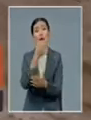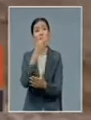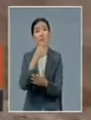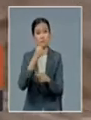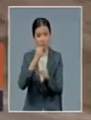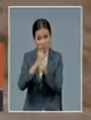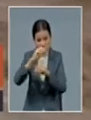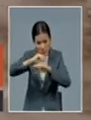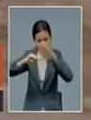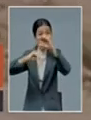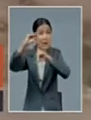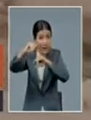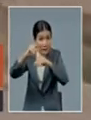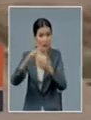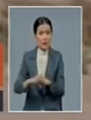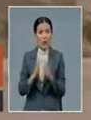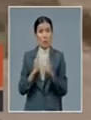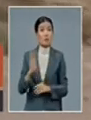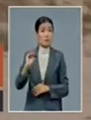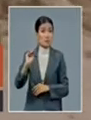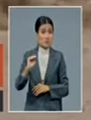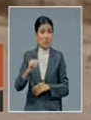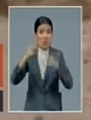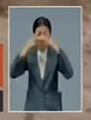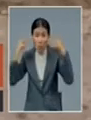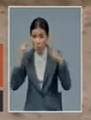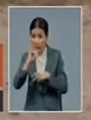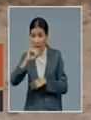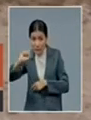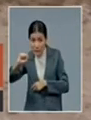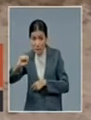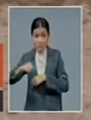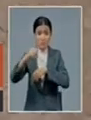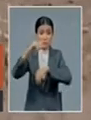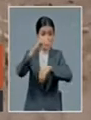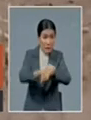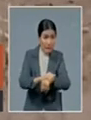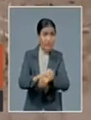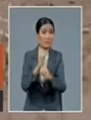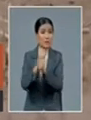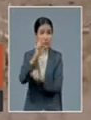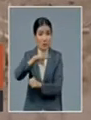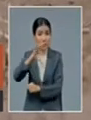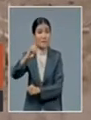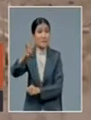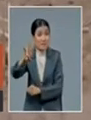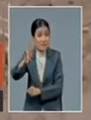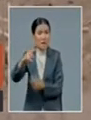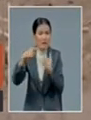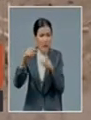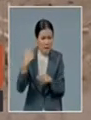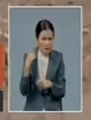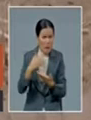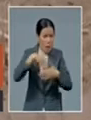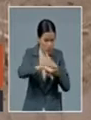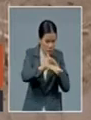นที่ถูกกลุ่ม IS เนี่ยจับตัวไปตั้งแต่เมื่อปี57แต่หนึ่งในนั้นสามารถหลบหนีออกมาได้ นางสว